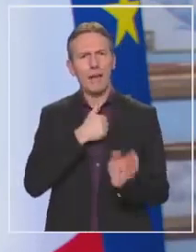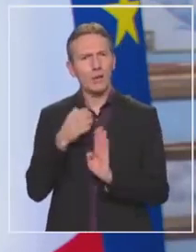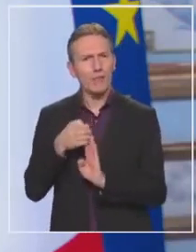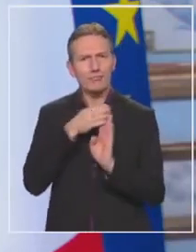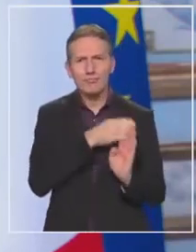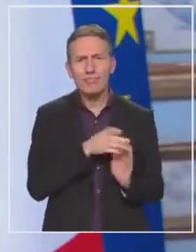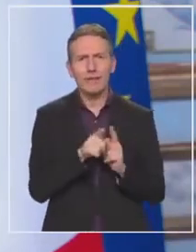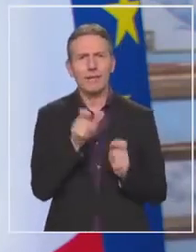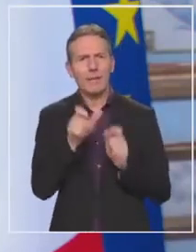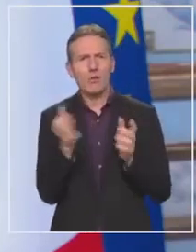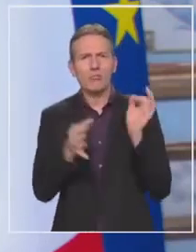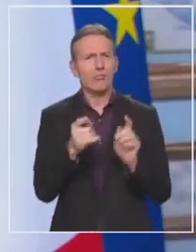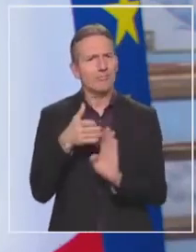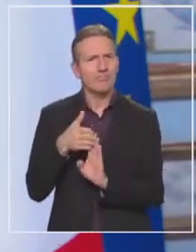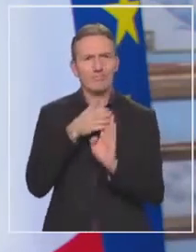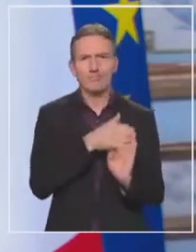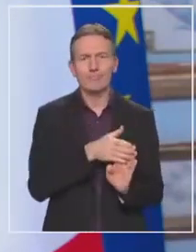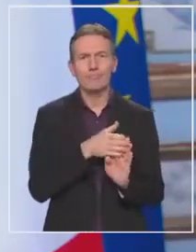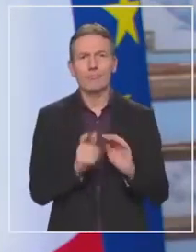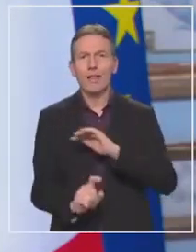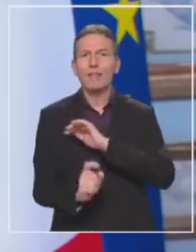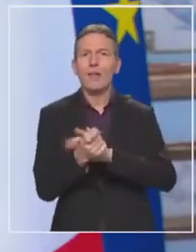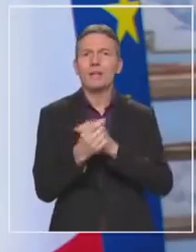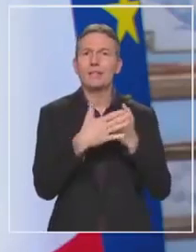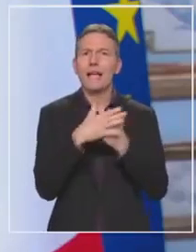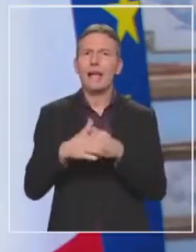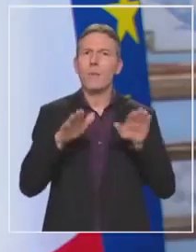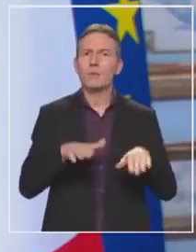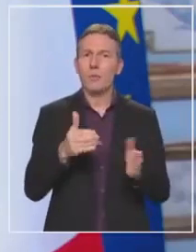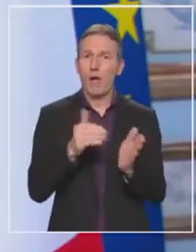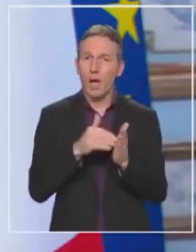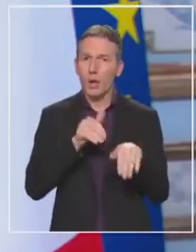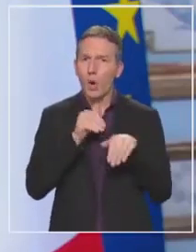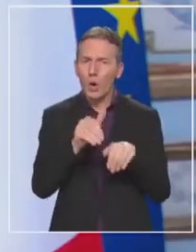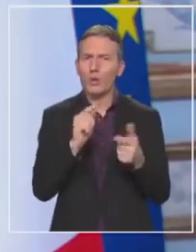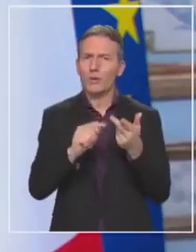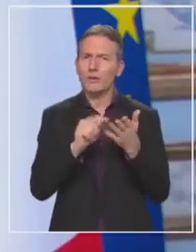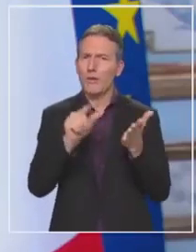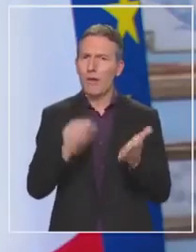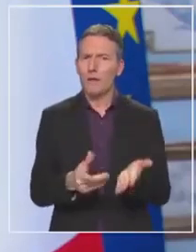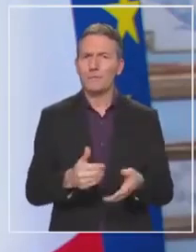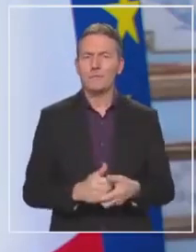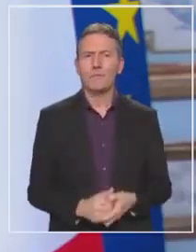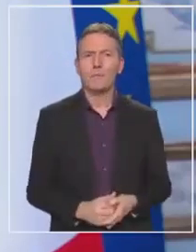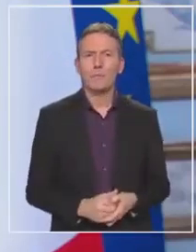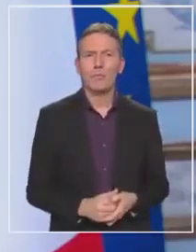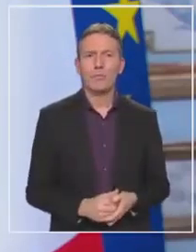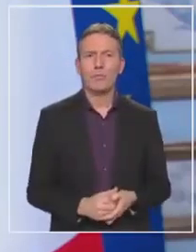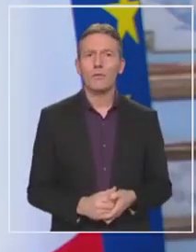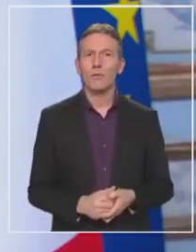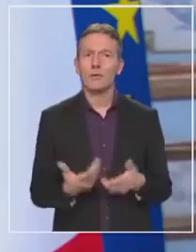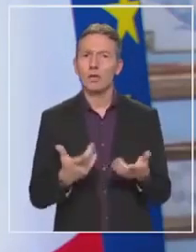obscurantismes le terrorisme islamiste continue aussi de sévir il change